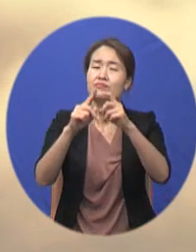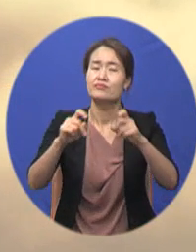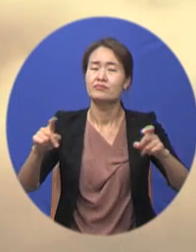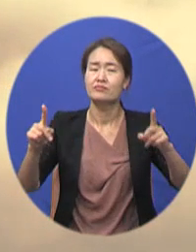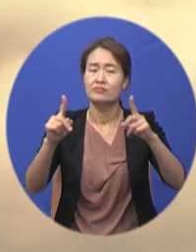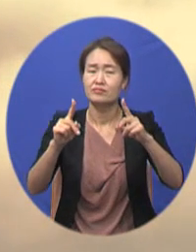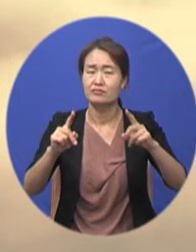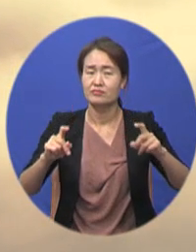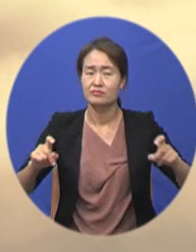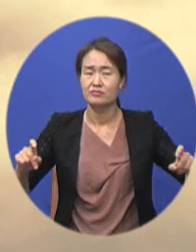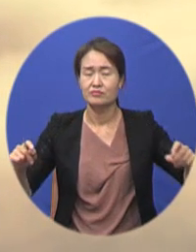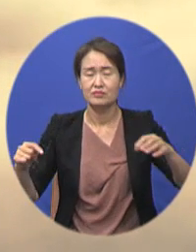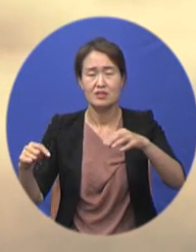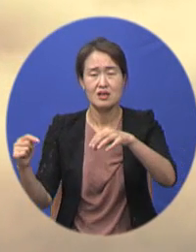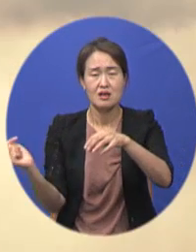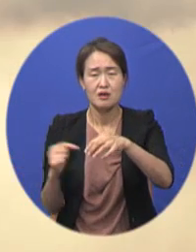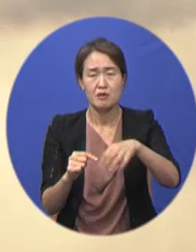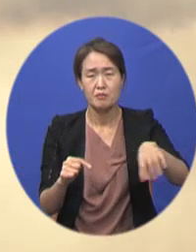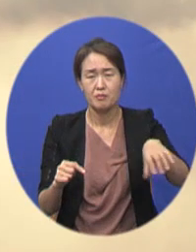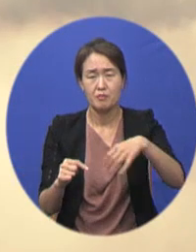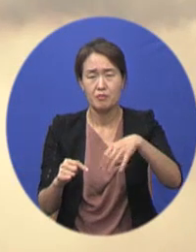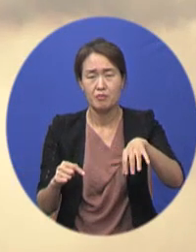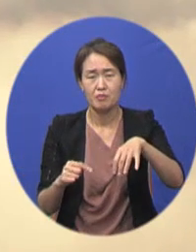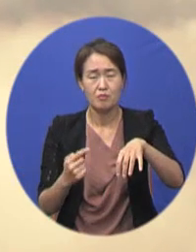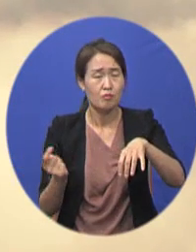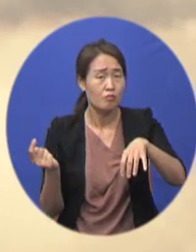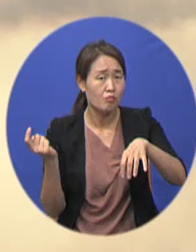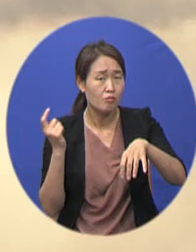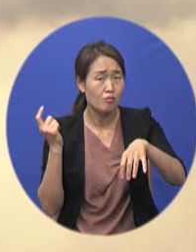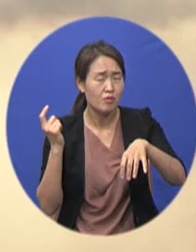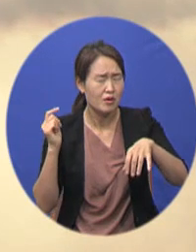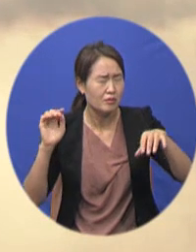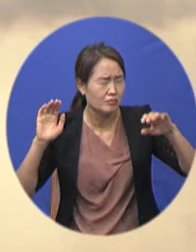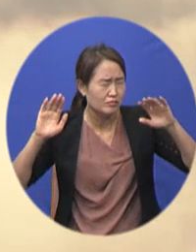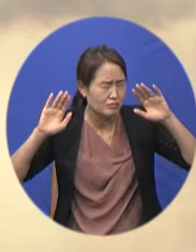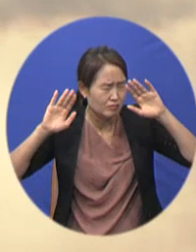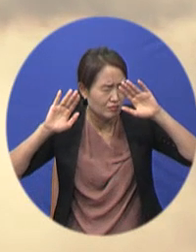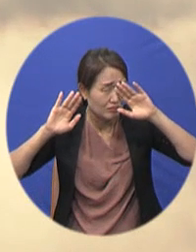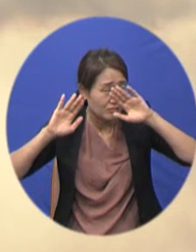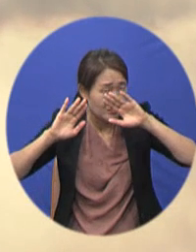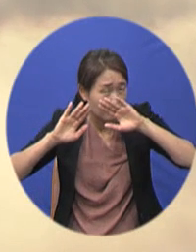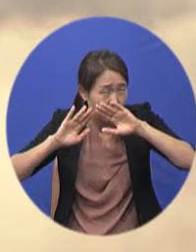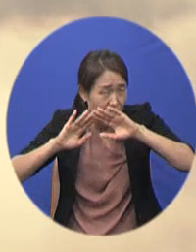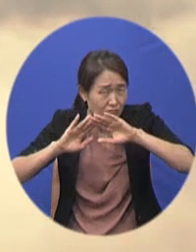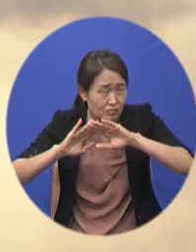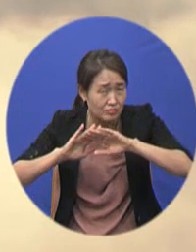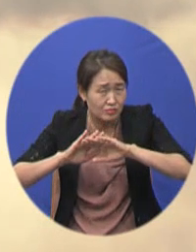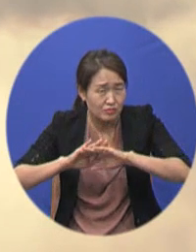세상 사태 웃소리 아무